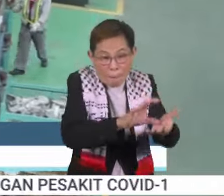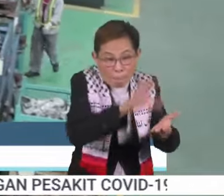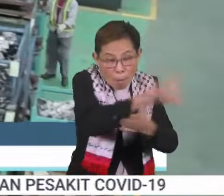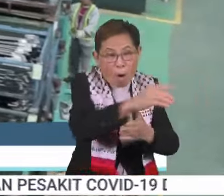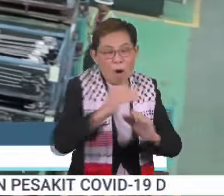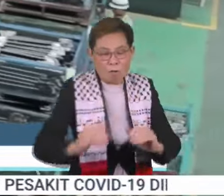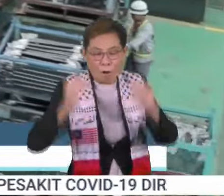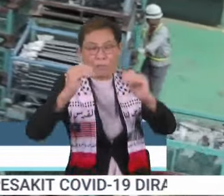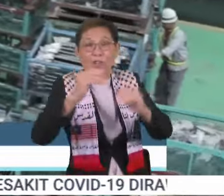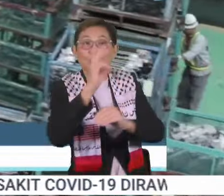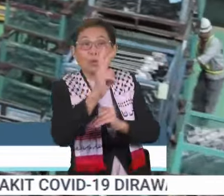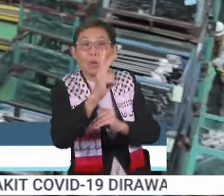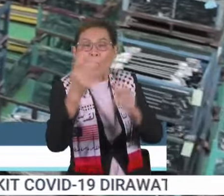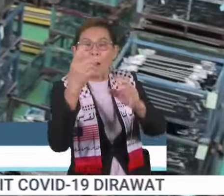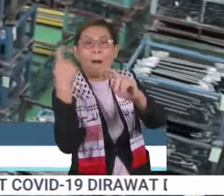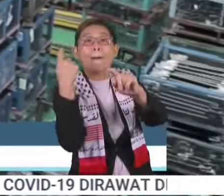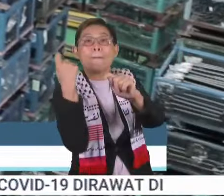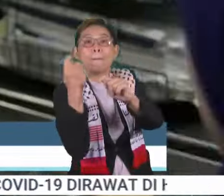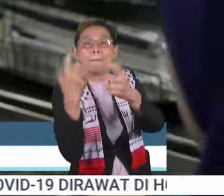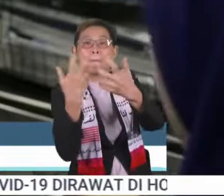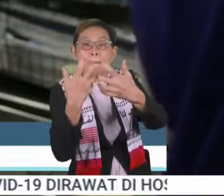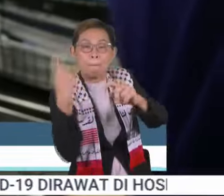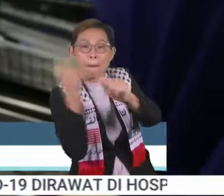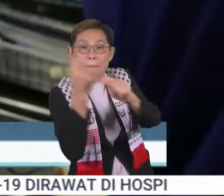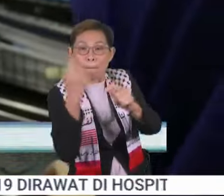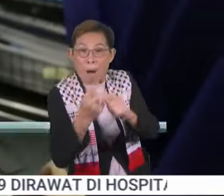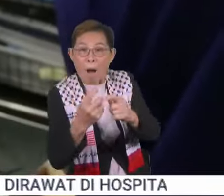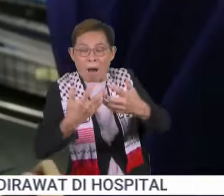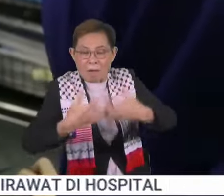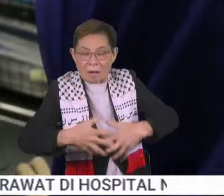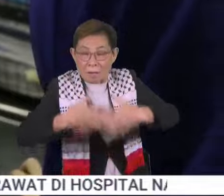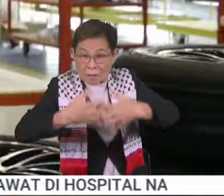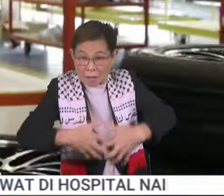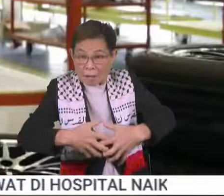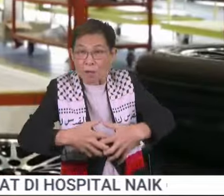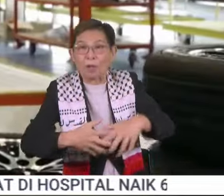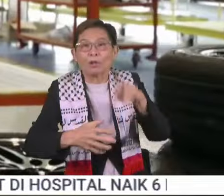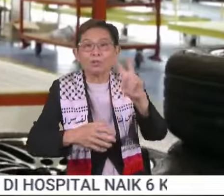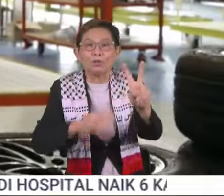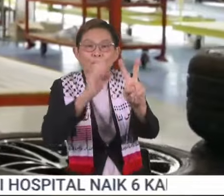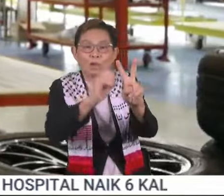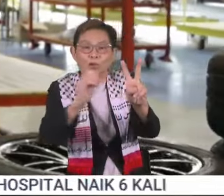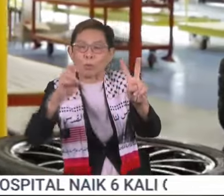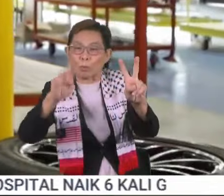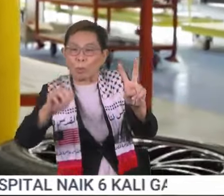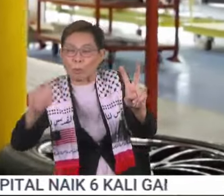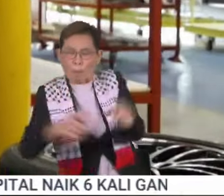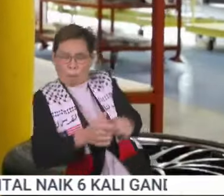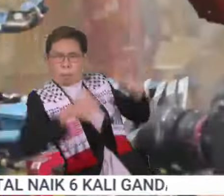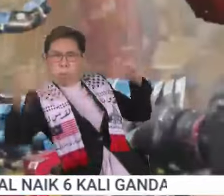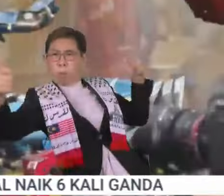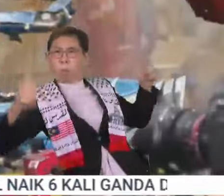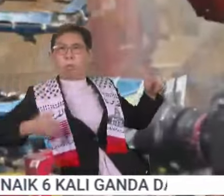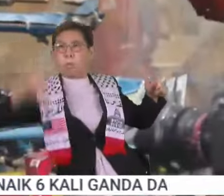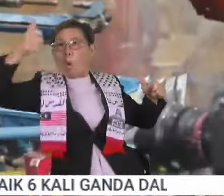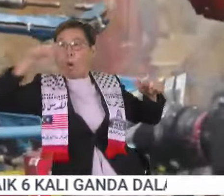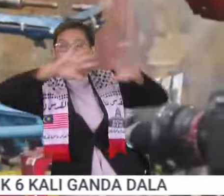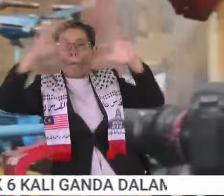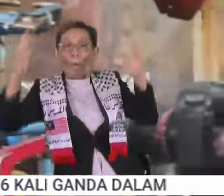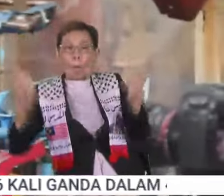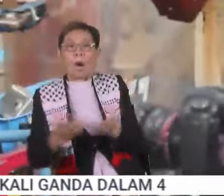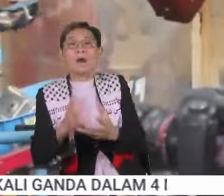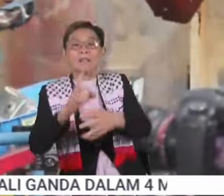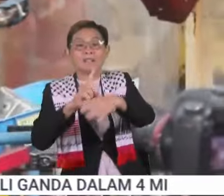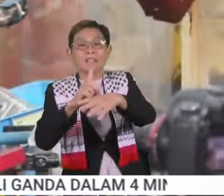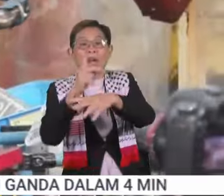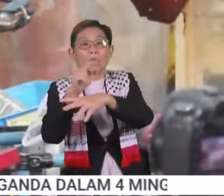fasa 2 pembinaan kilang fabrikasi kuasa silikon karbida 200mm terbesar dunia di Kulim,